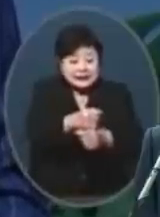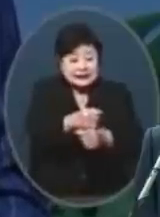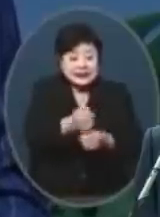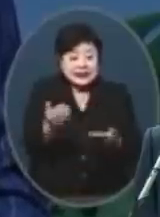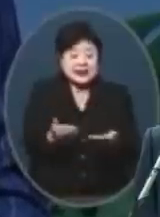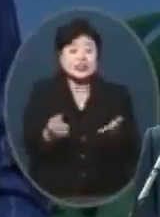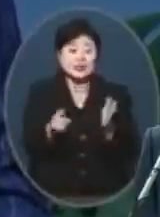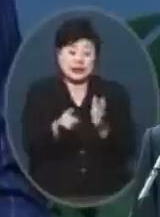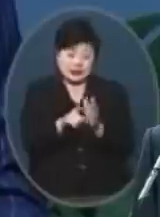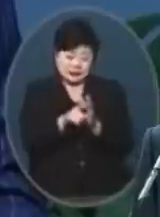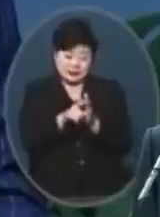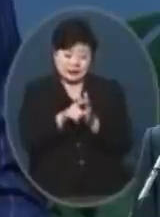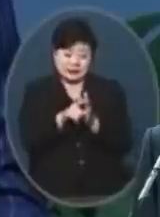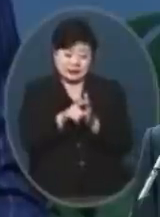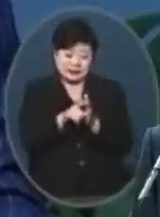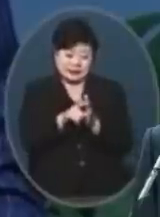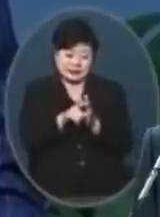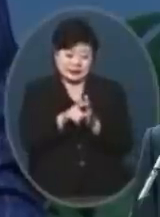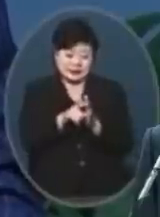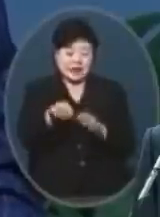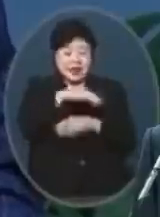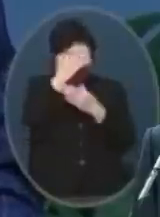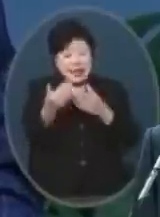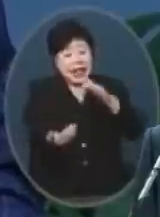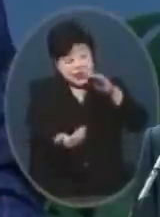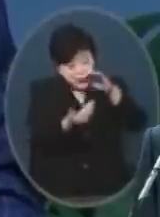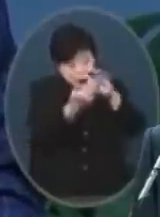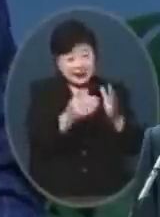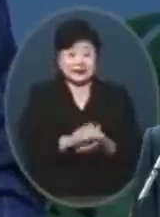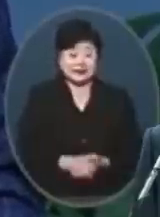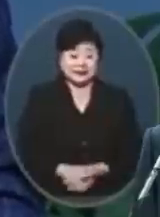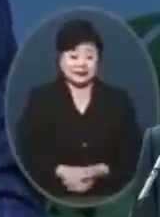일을 위해서 다 이루었다.